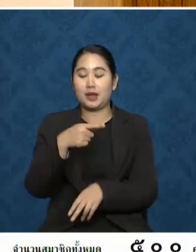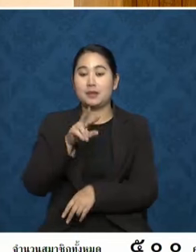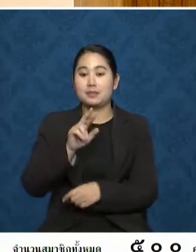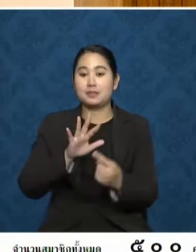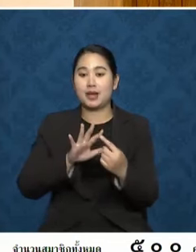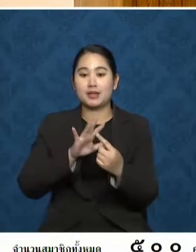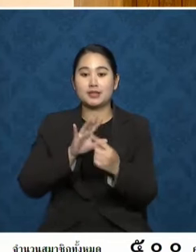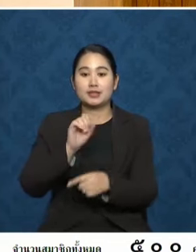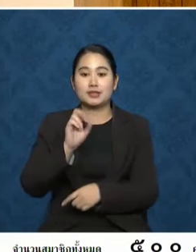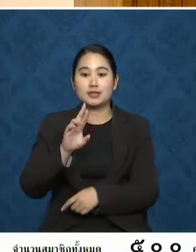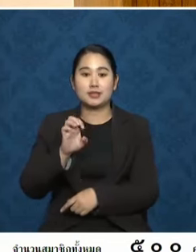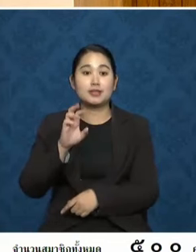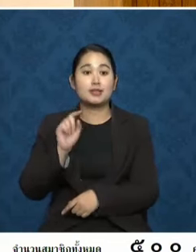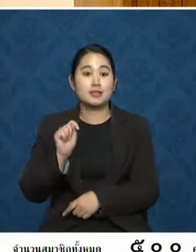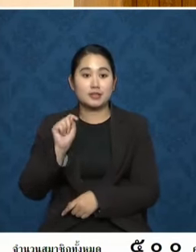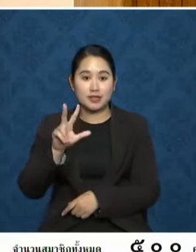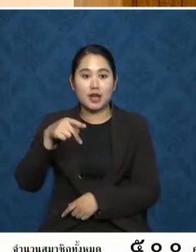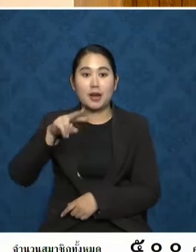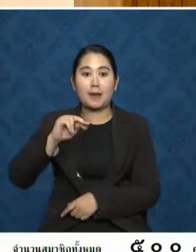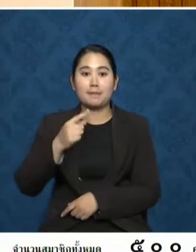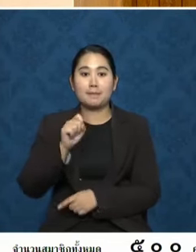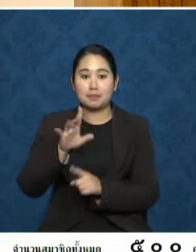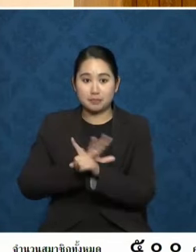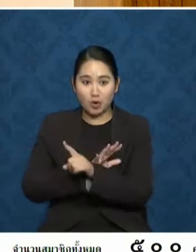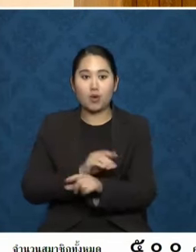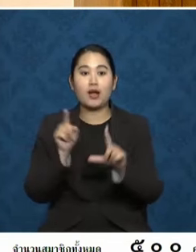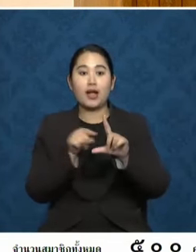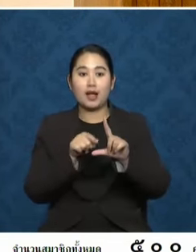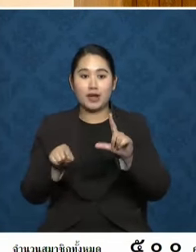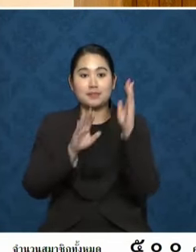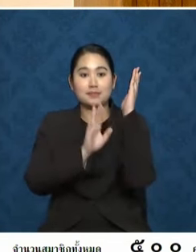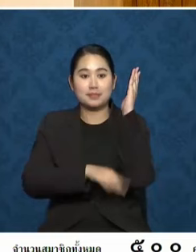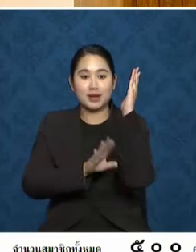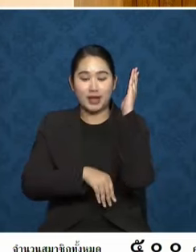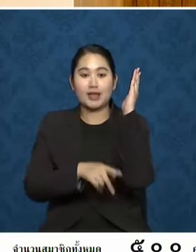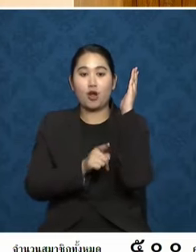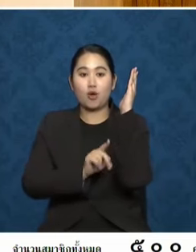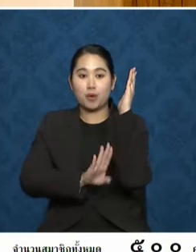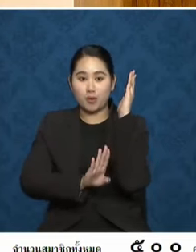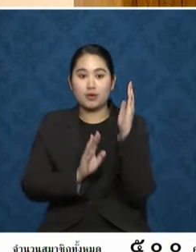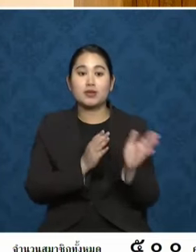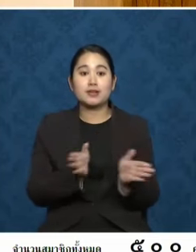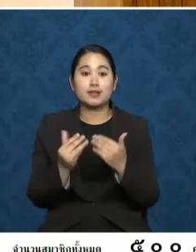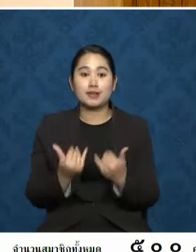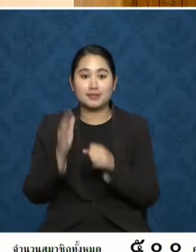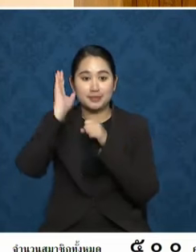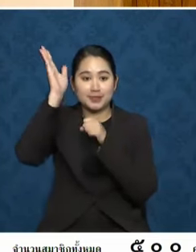นลกษะดอนบญชีและชื่ออานิตอนาคตให่ปัจุบนพักก้าวไลสัวนพากใ้ ภูมลปรองจัหดกบีครั